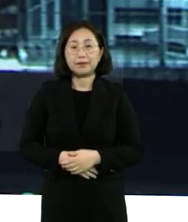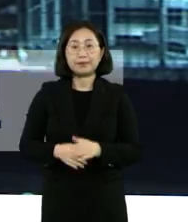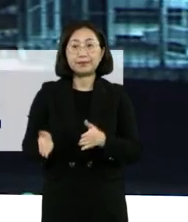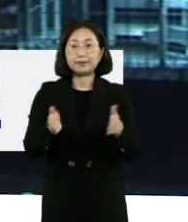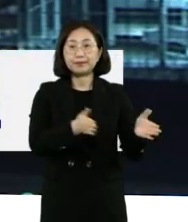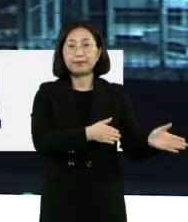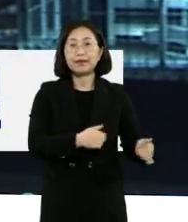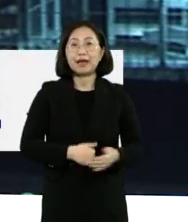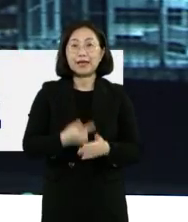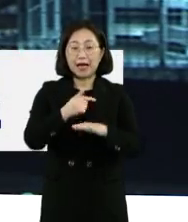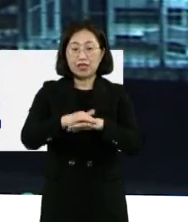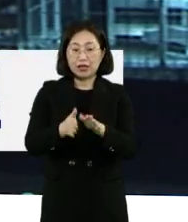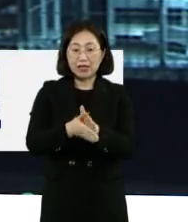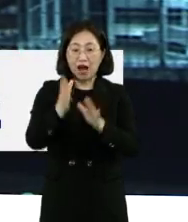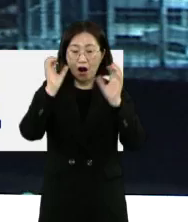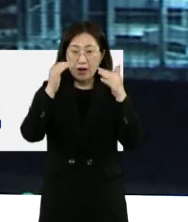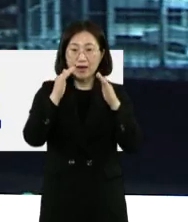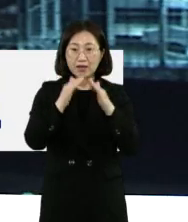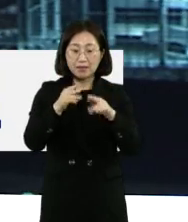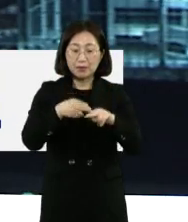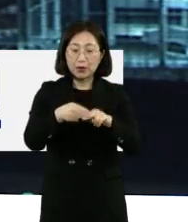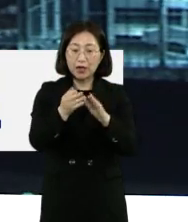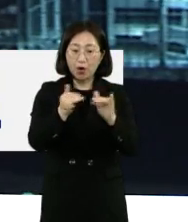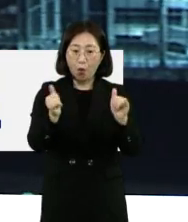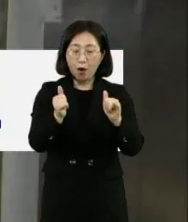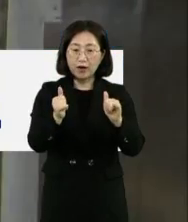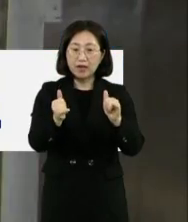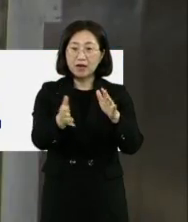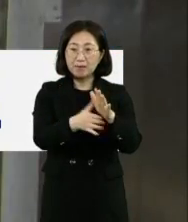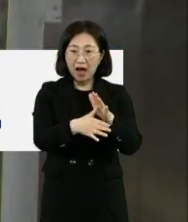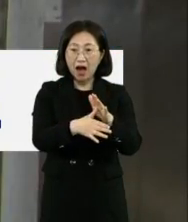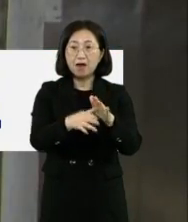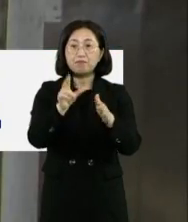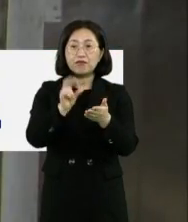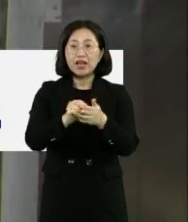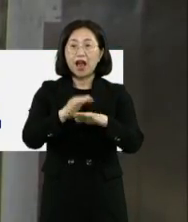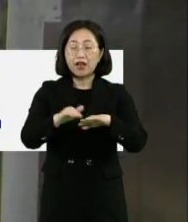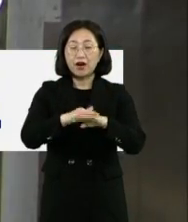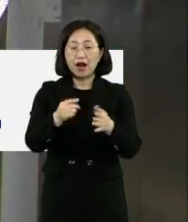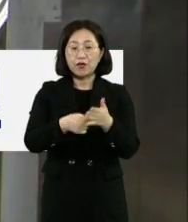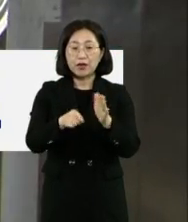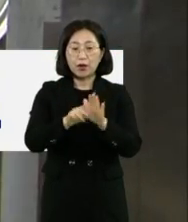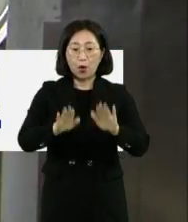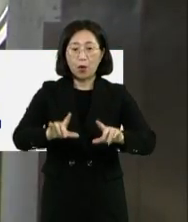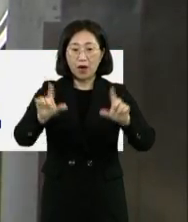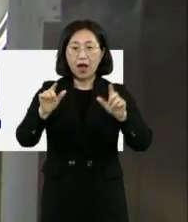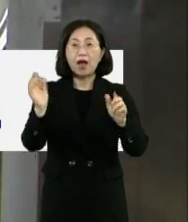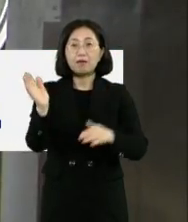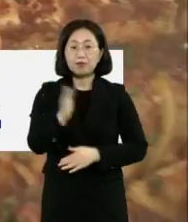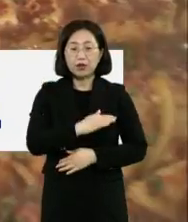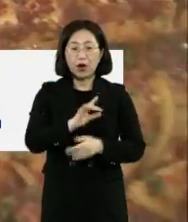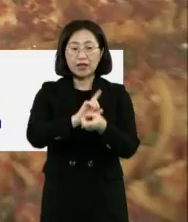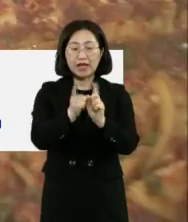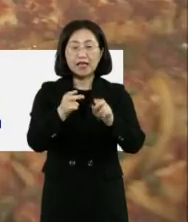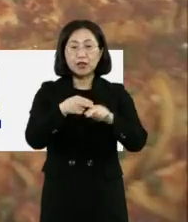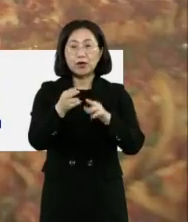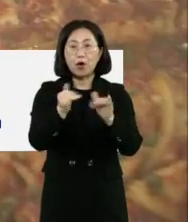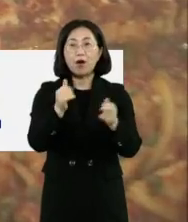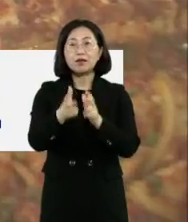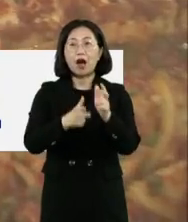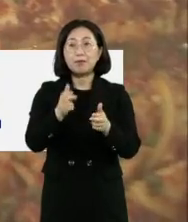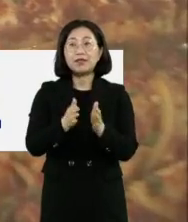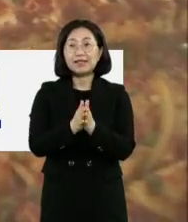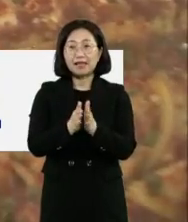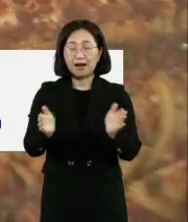다음 소식입니다. 대현 씨가 어린이집 조리원 공백 문제를 해소하기 위해 올해부터 대체 조리원 지원 사업을 시행합니다.